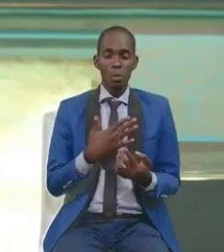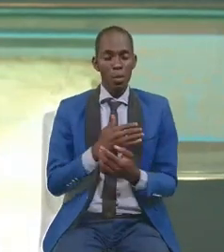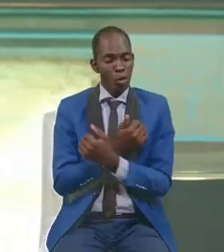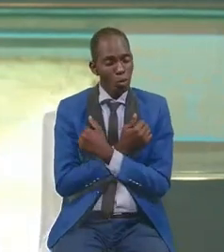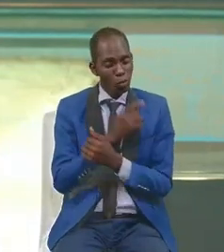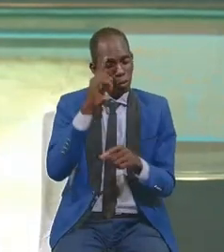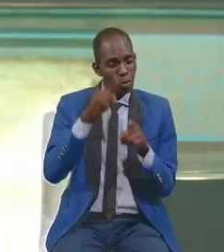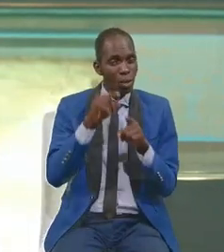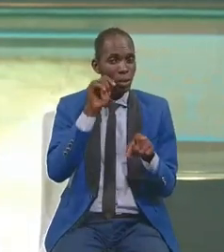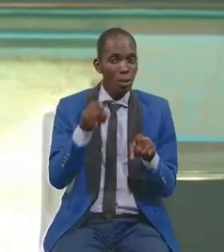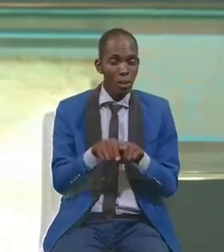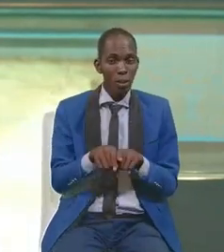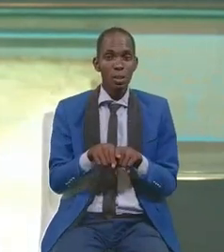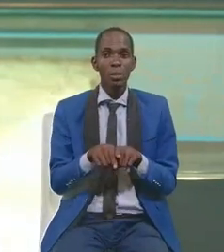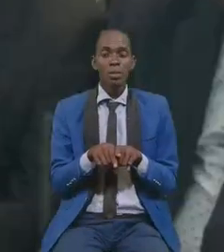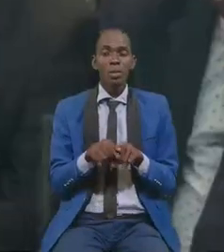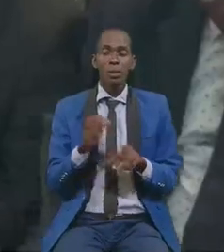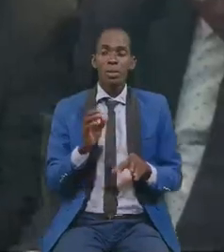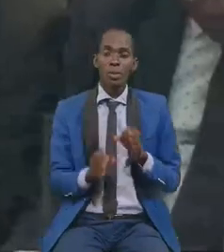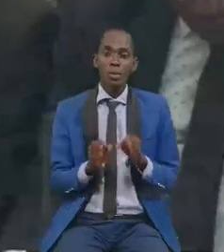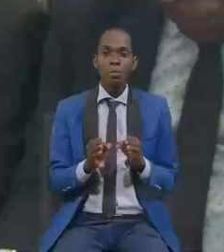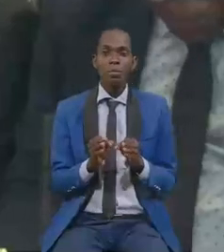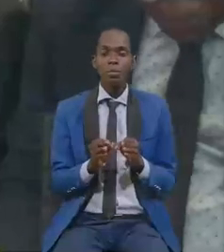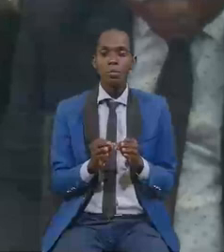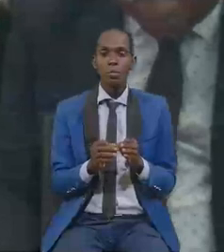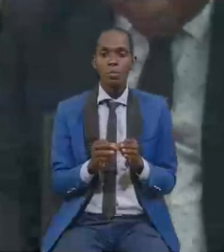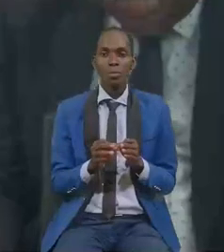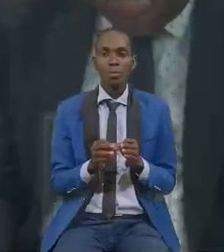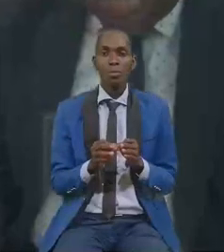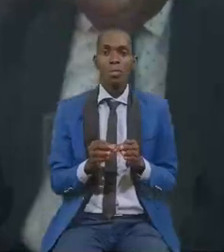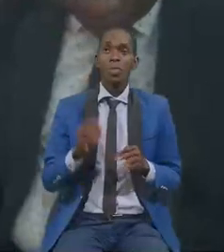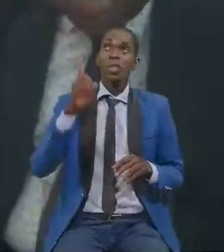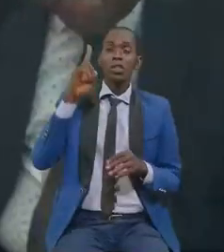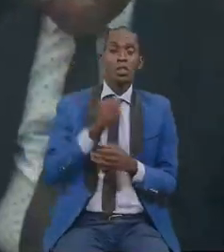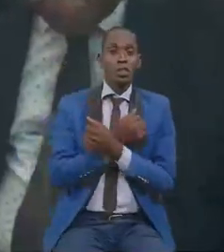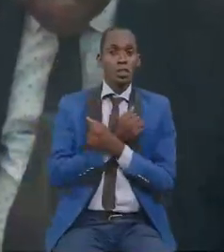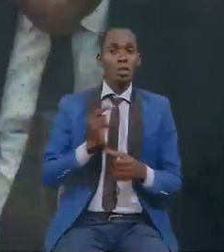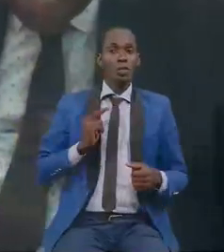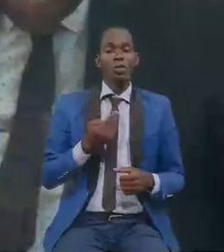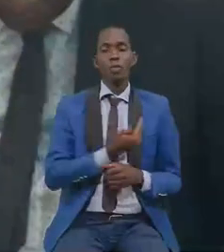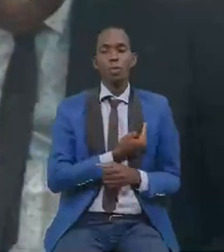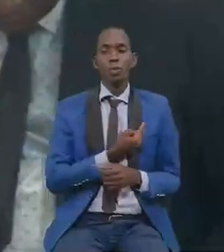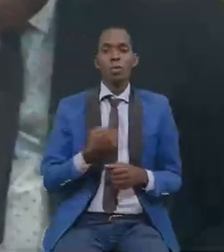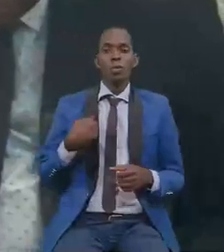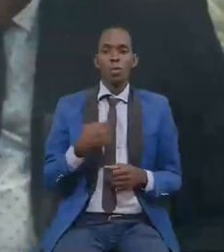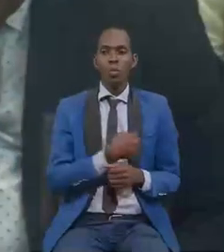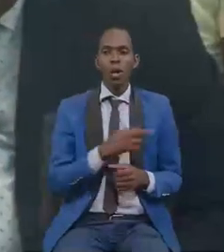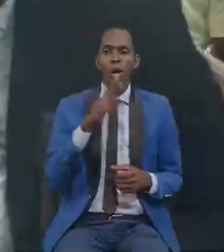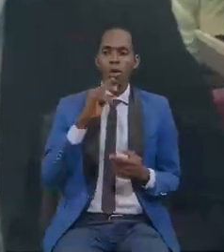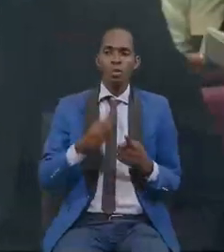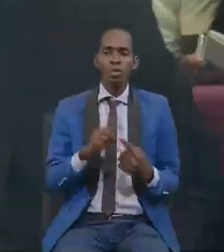Bien-aimés, si Dieu nous a ainsi aimés, dites-moi le reste, nous devons aussi nous aimer les uns les